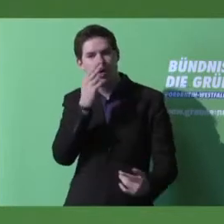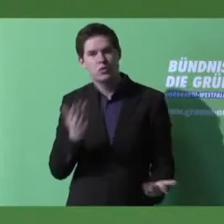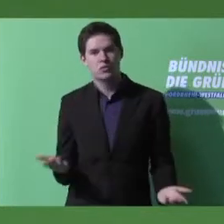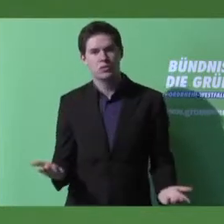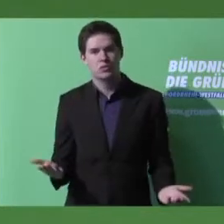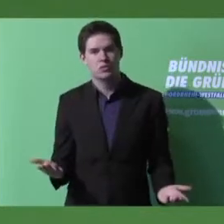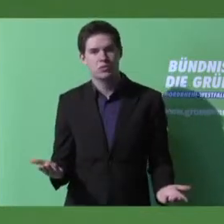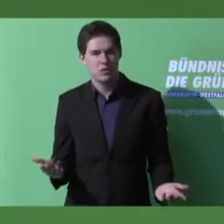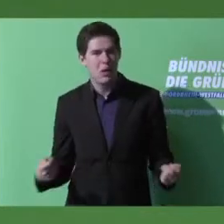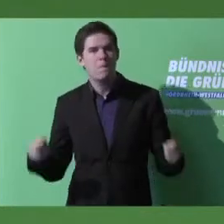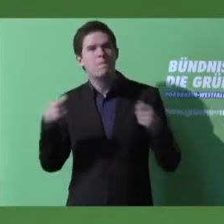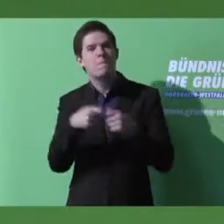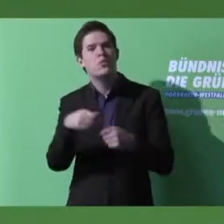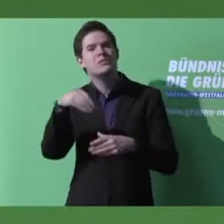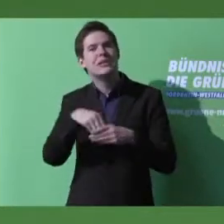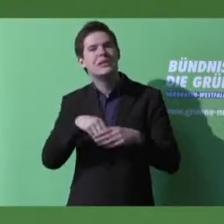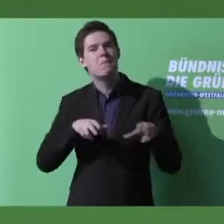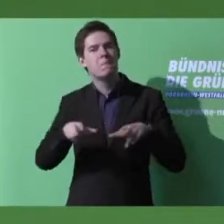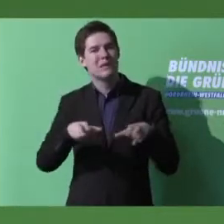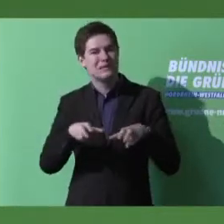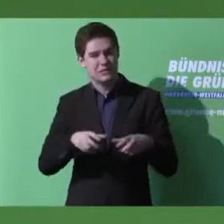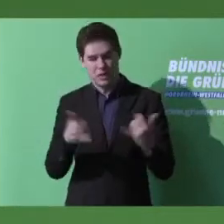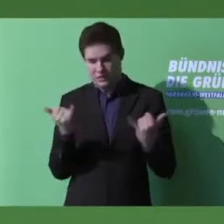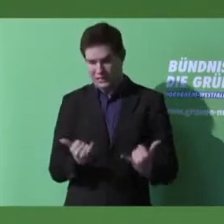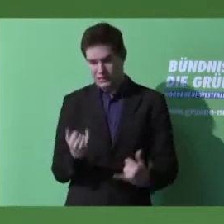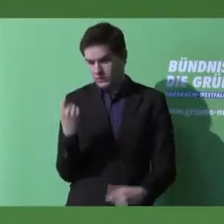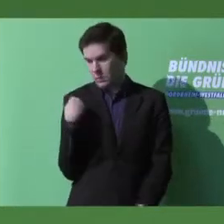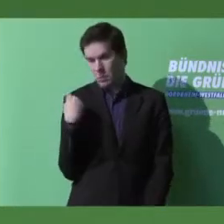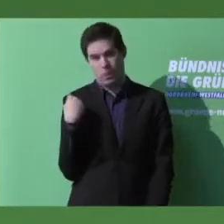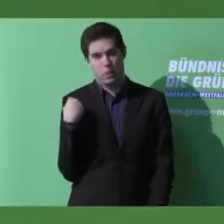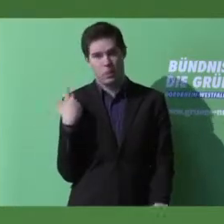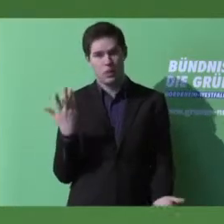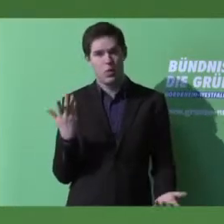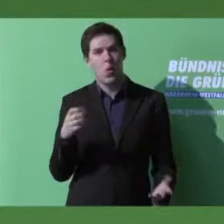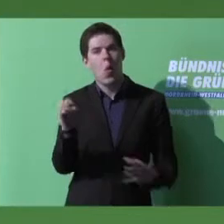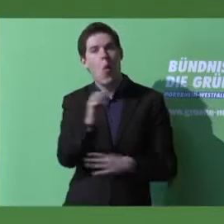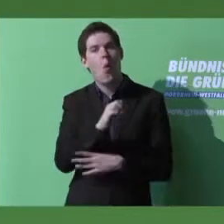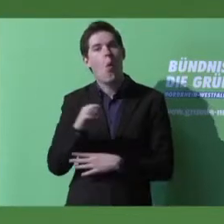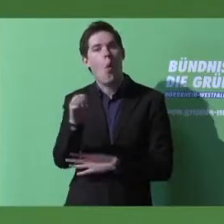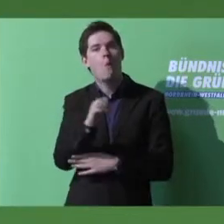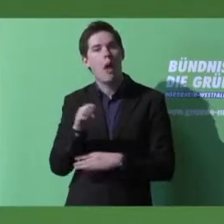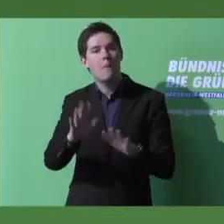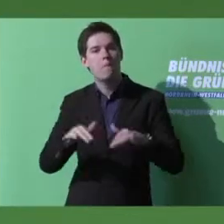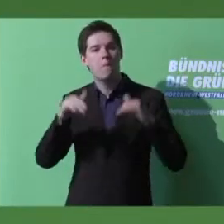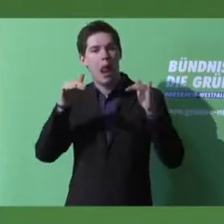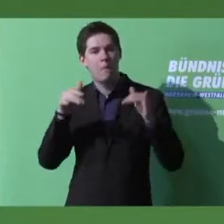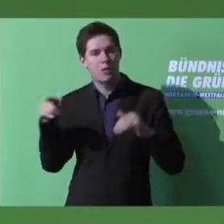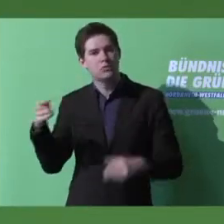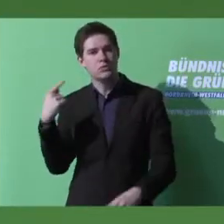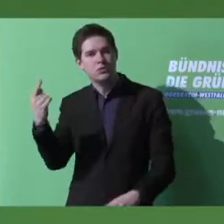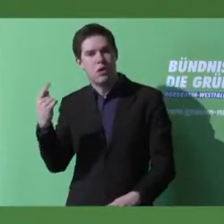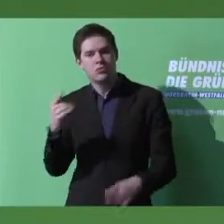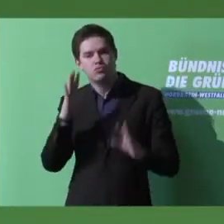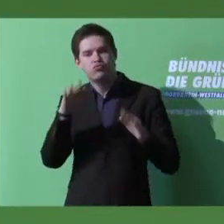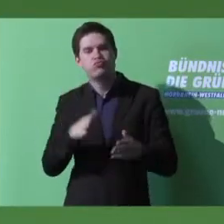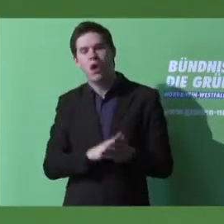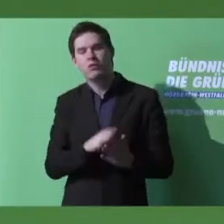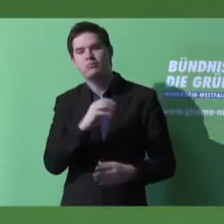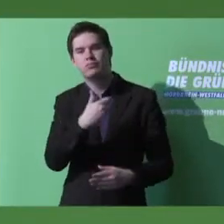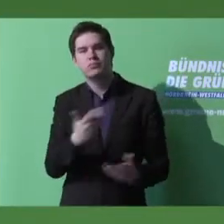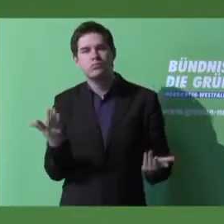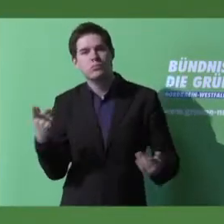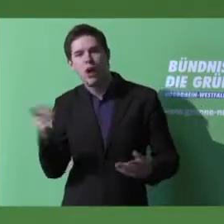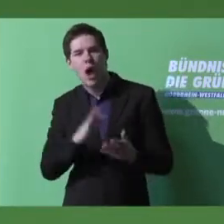Der Bundesinnenminister hat gerade am Europäischen Parlament vorbei mit